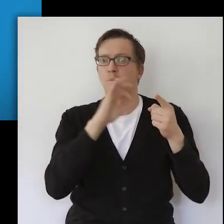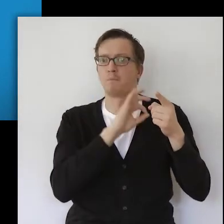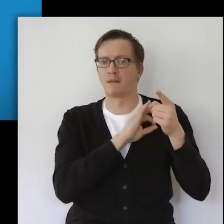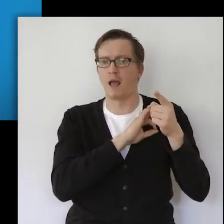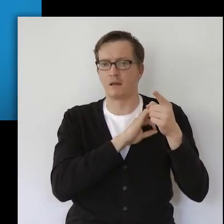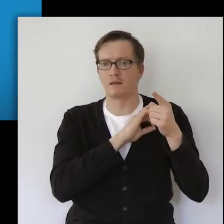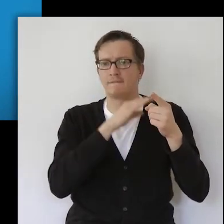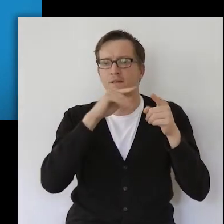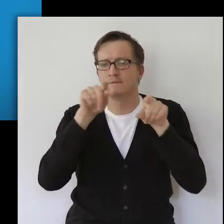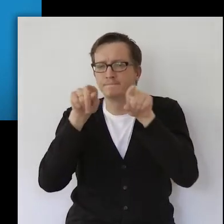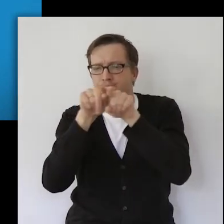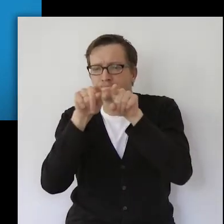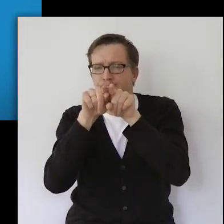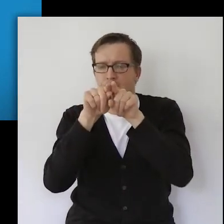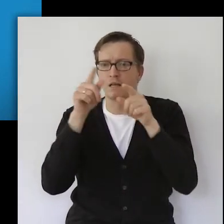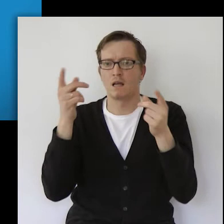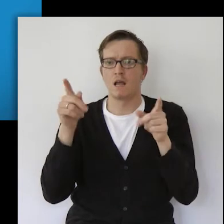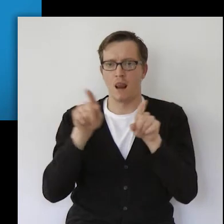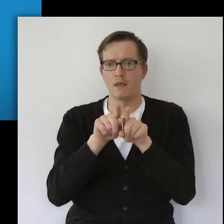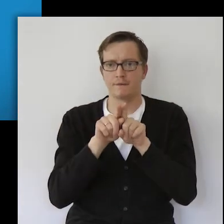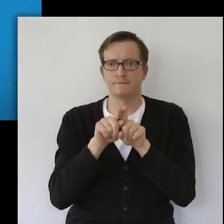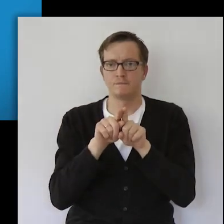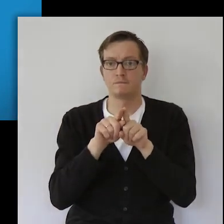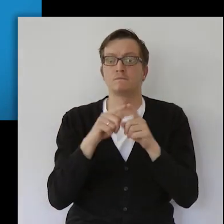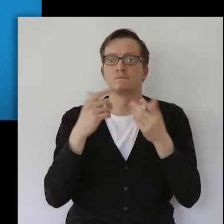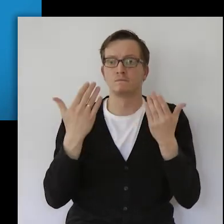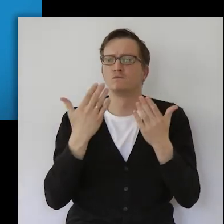die Ziele von einigen Parteien sind ähnlich